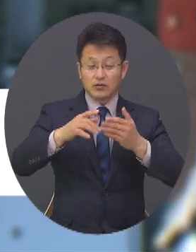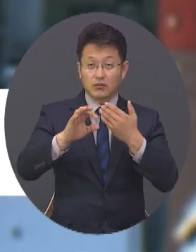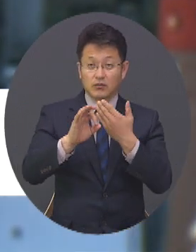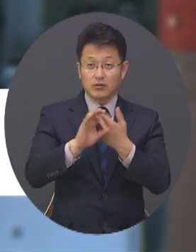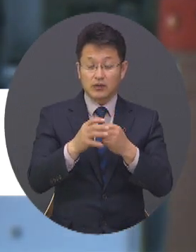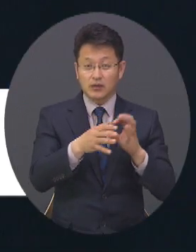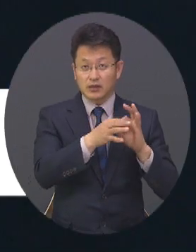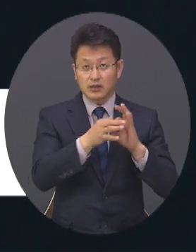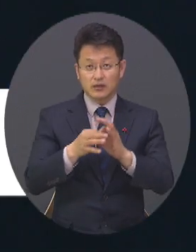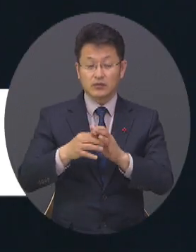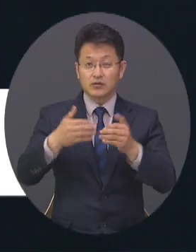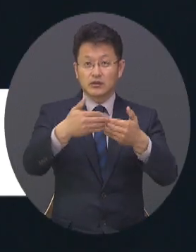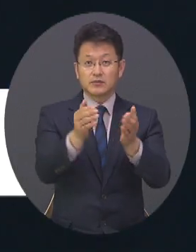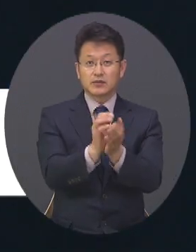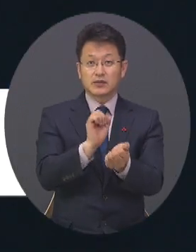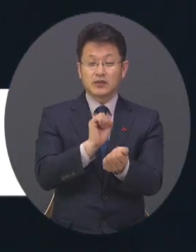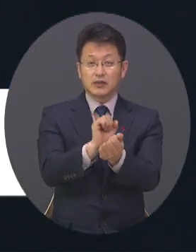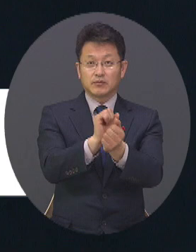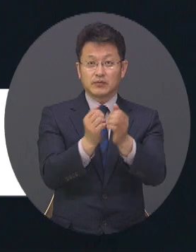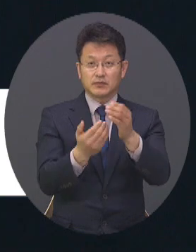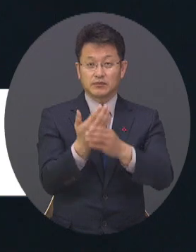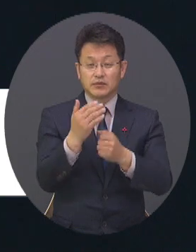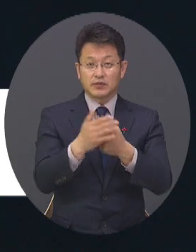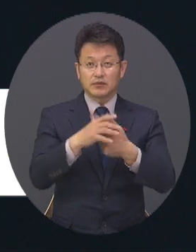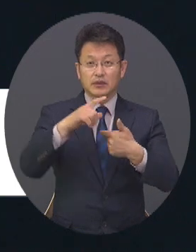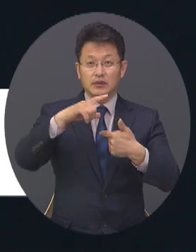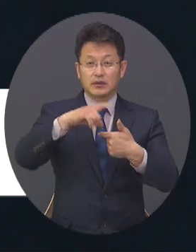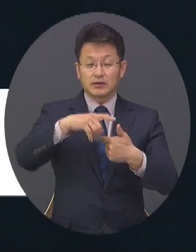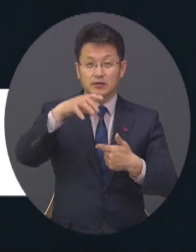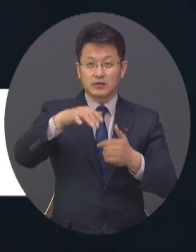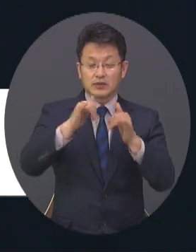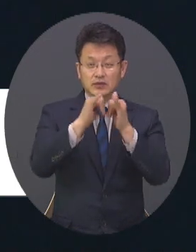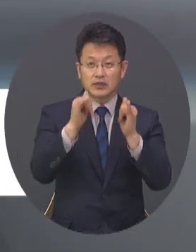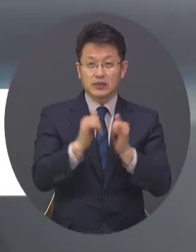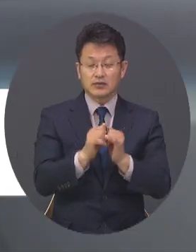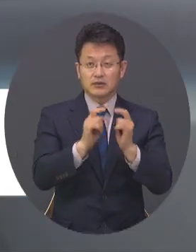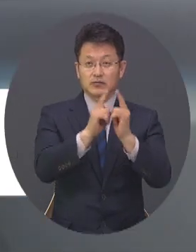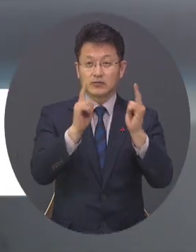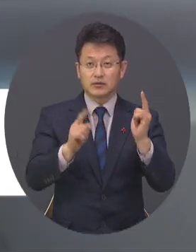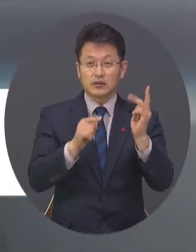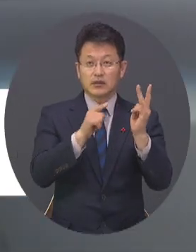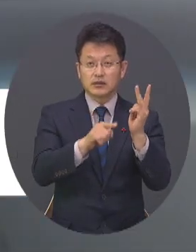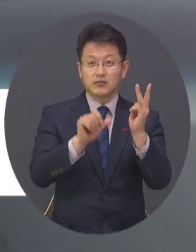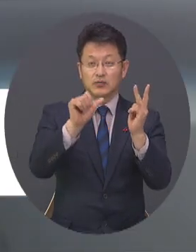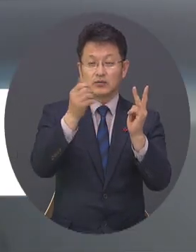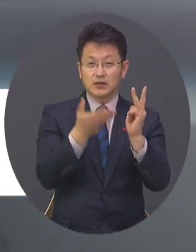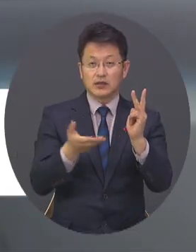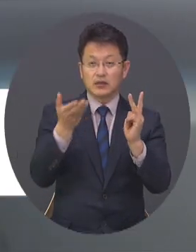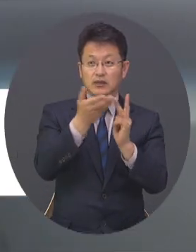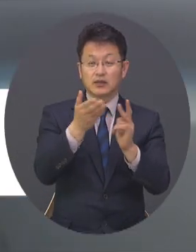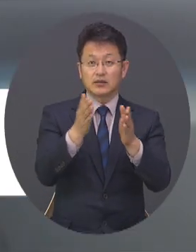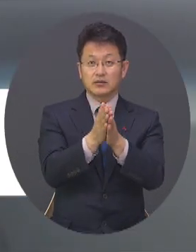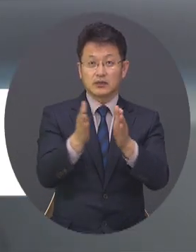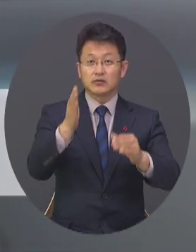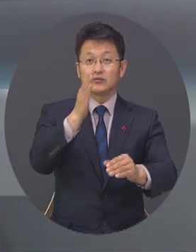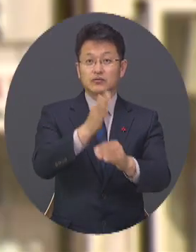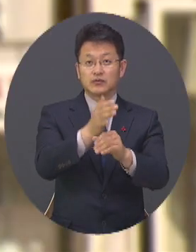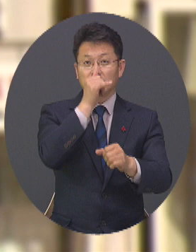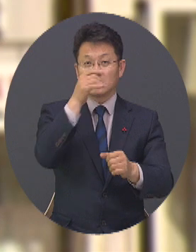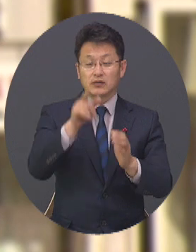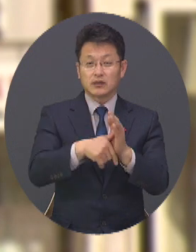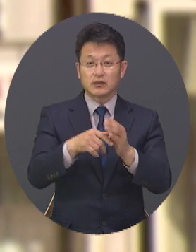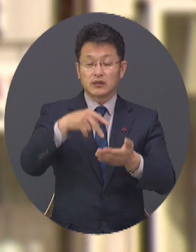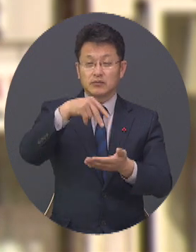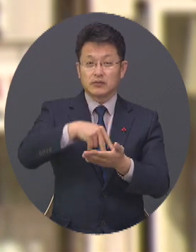계속된 집단이 간염으로 경남에서 유일하게 사회적 거리두기 2점 우 단계가 시행되고 있는 후 이런